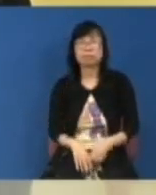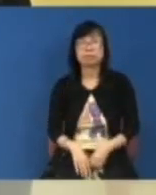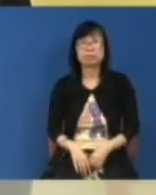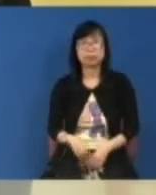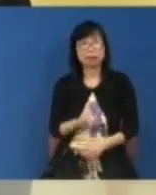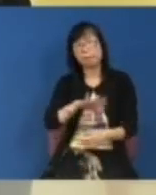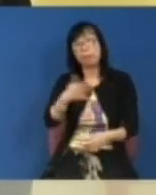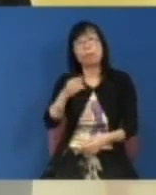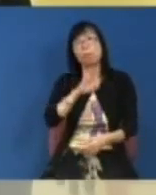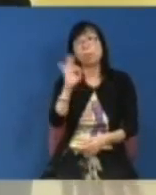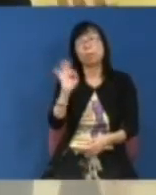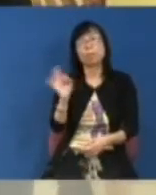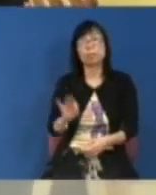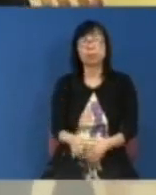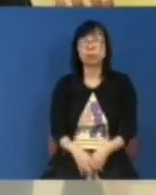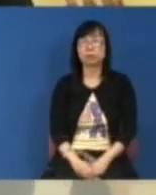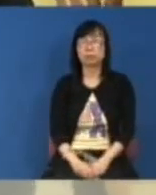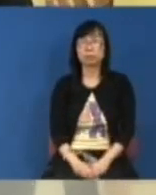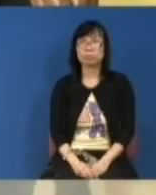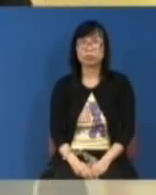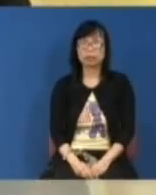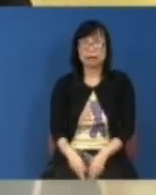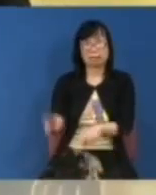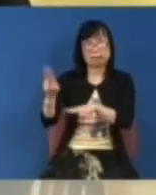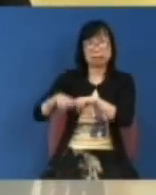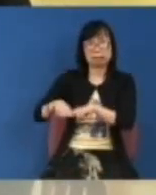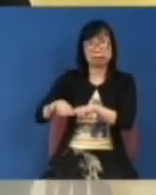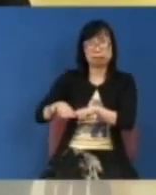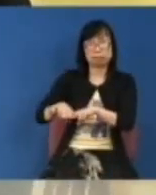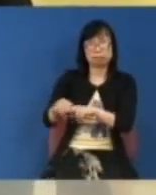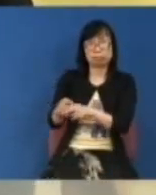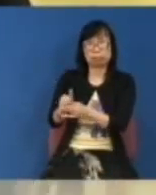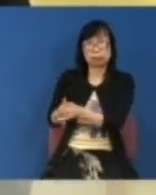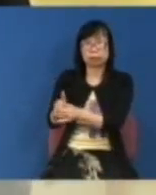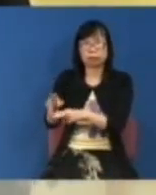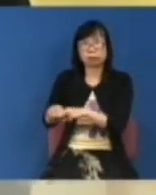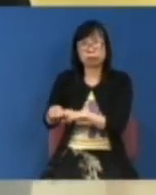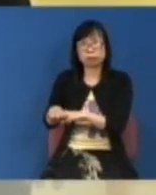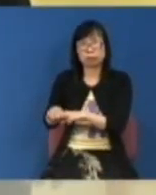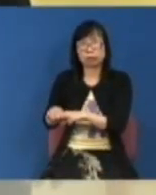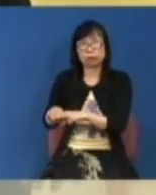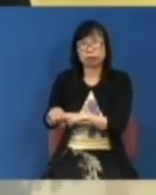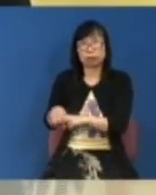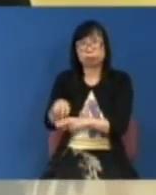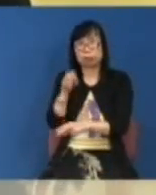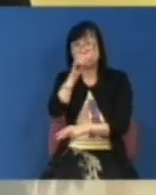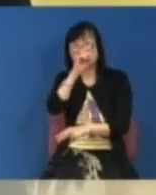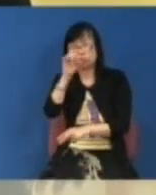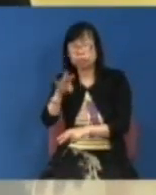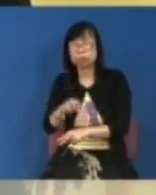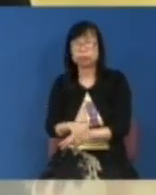係咪啊？跟住共產黨嘅走狗嘅腔調